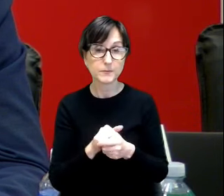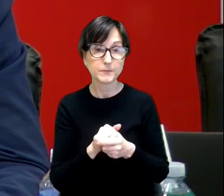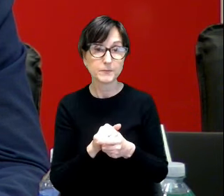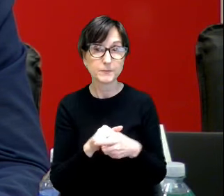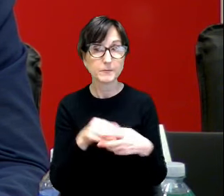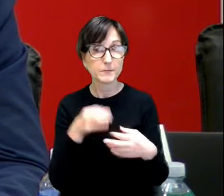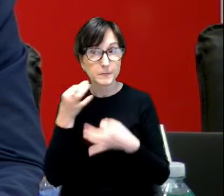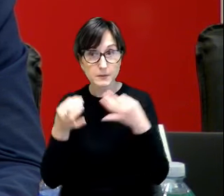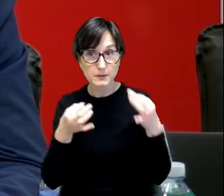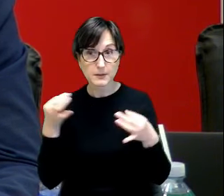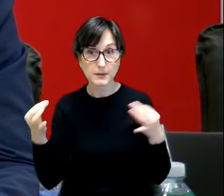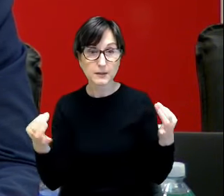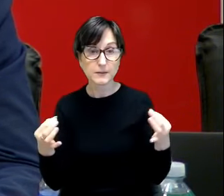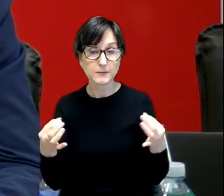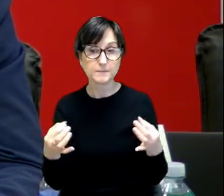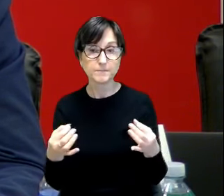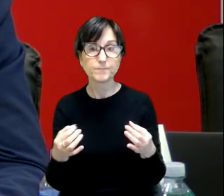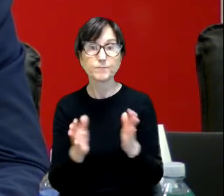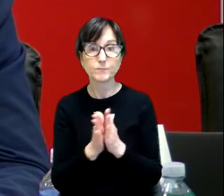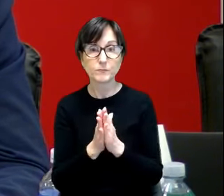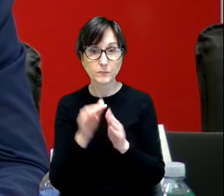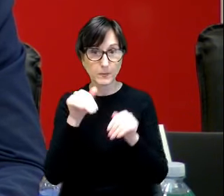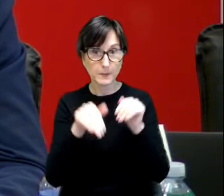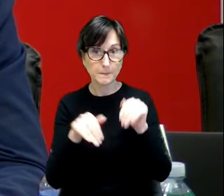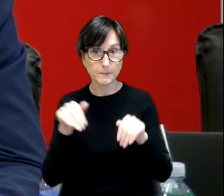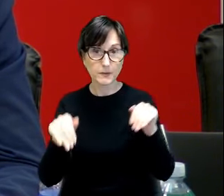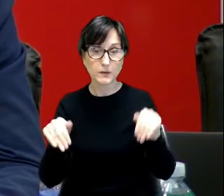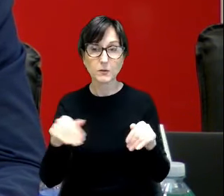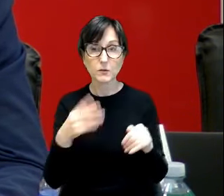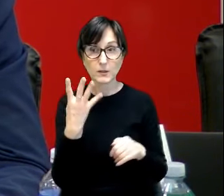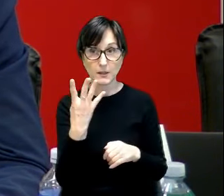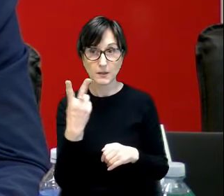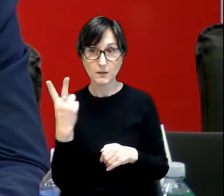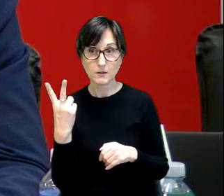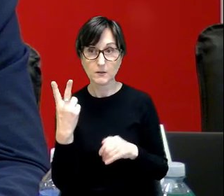pasisakymo kviečiu balsuoti 42j klausimu